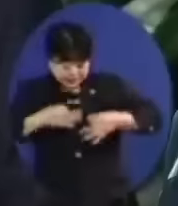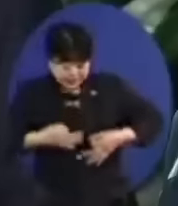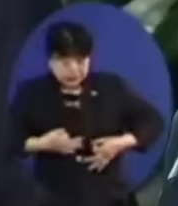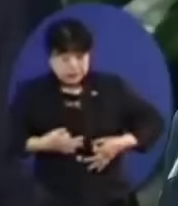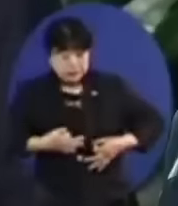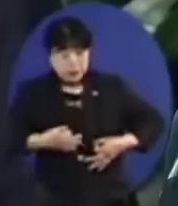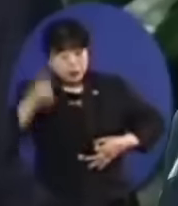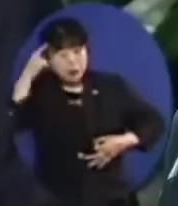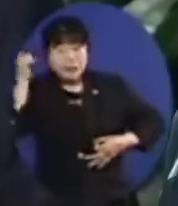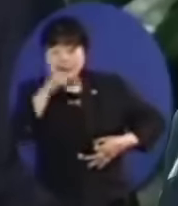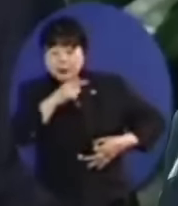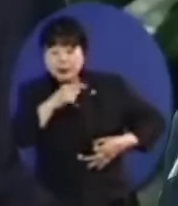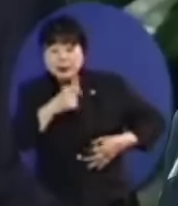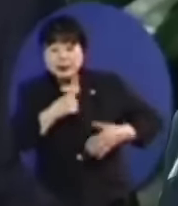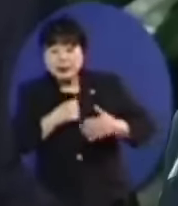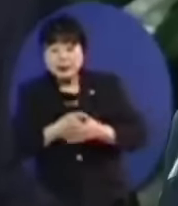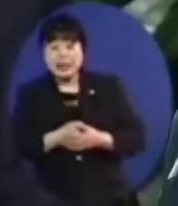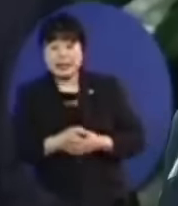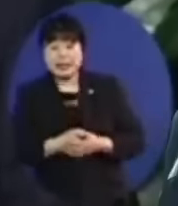IQ가 낮다고